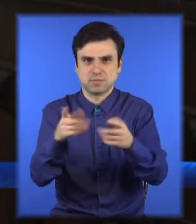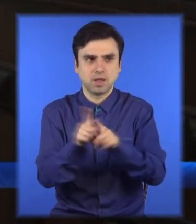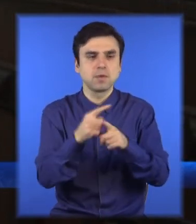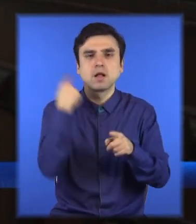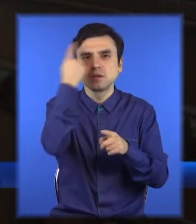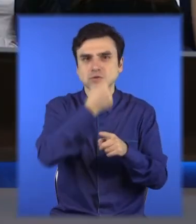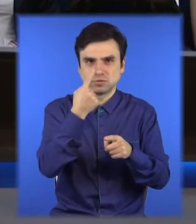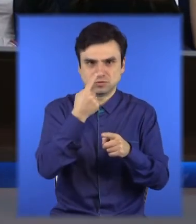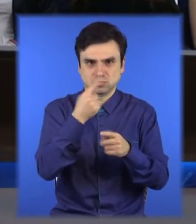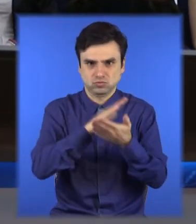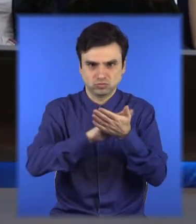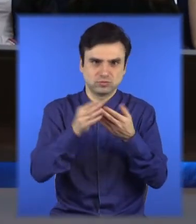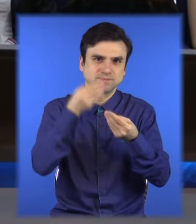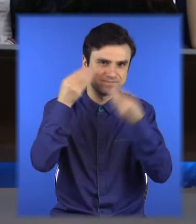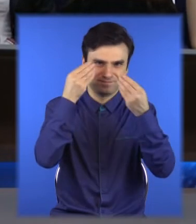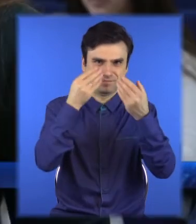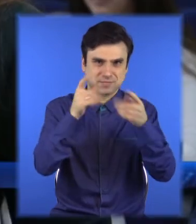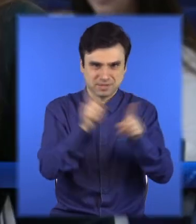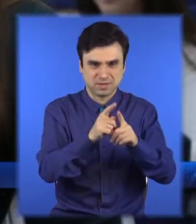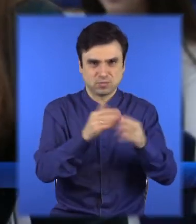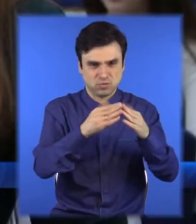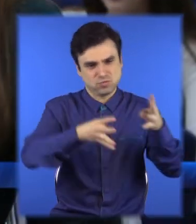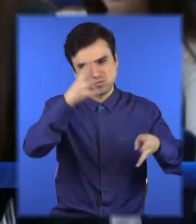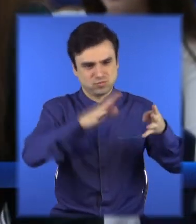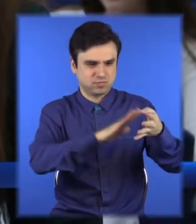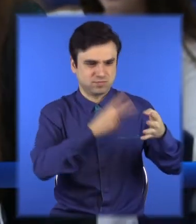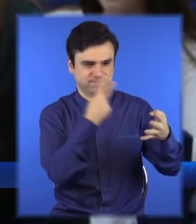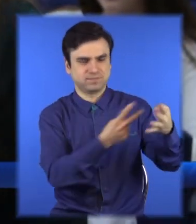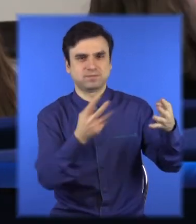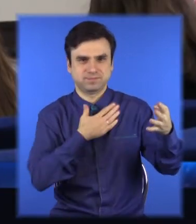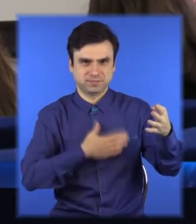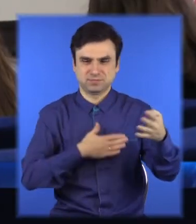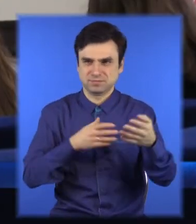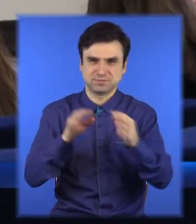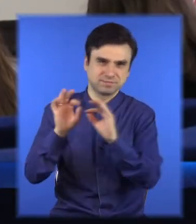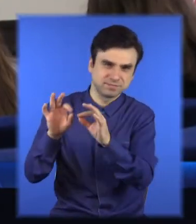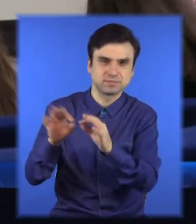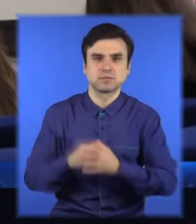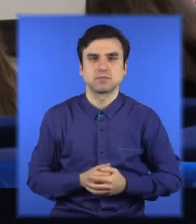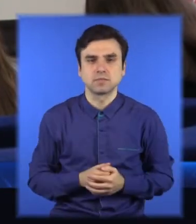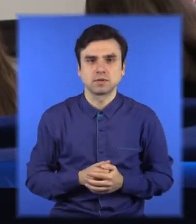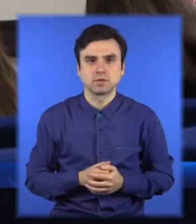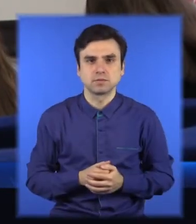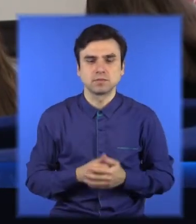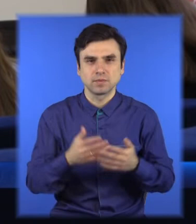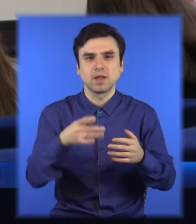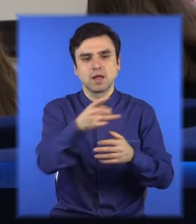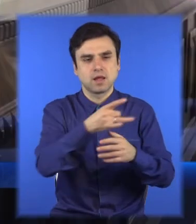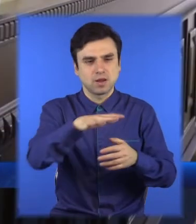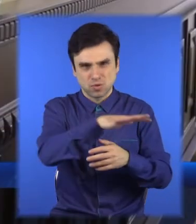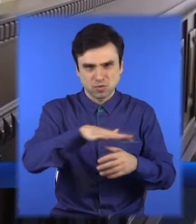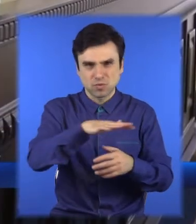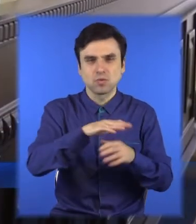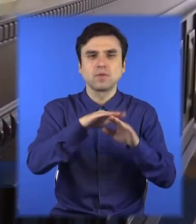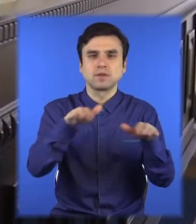завжди потрібно з себе. Кінотеатр під відкритим небом, спортивні змагання і прибирання сміття – це основні проекти, які діти запропонували створити у